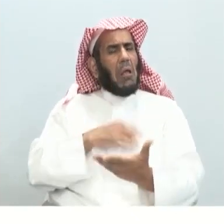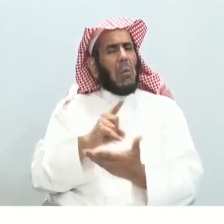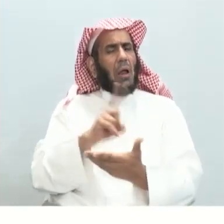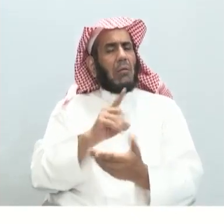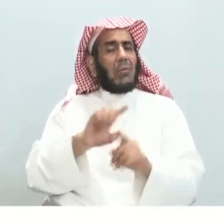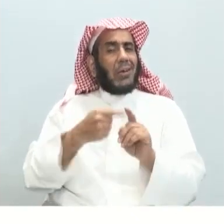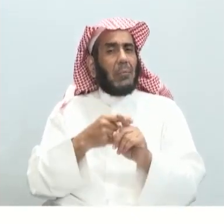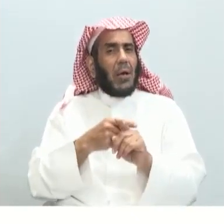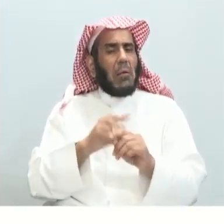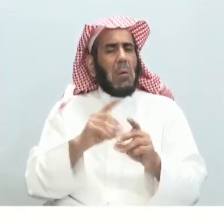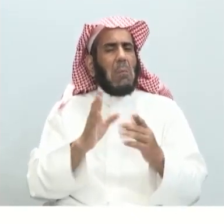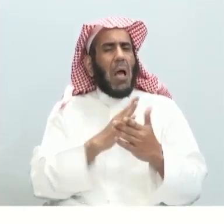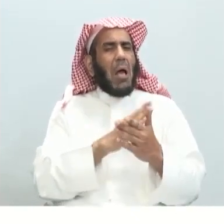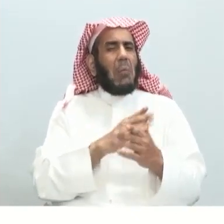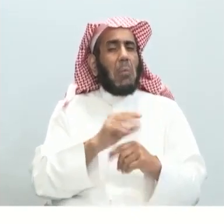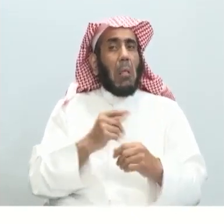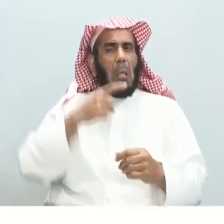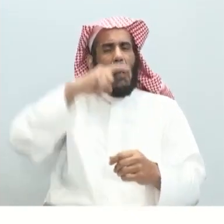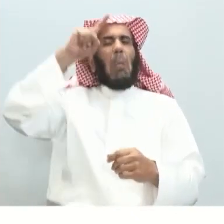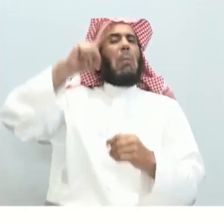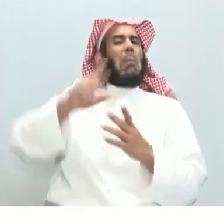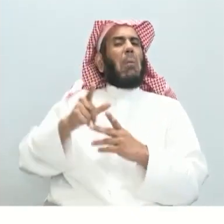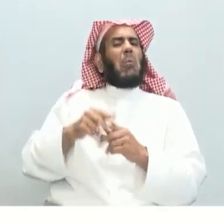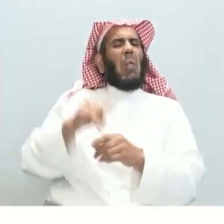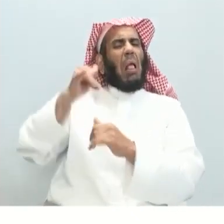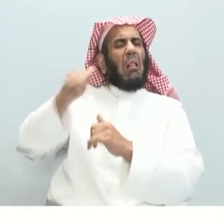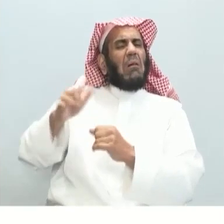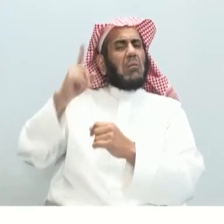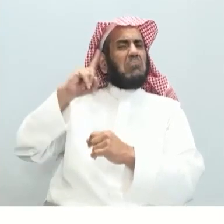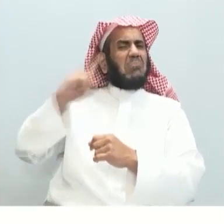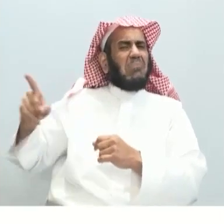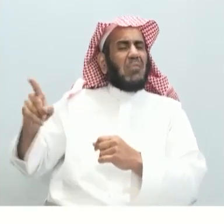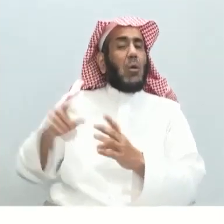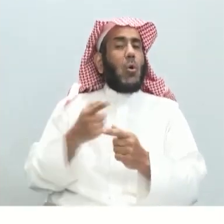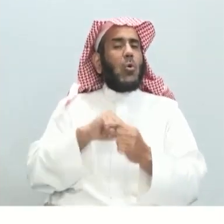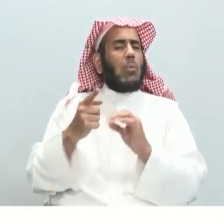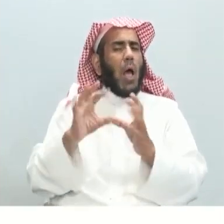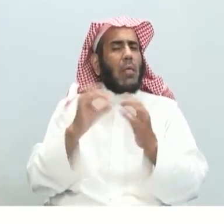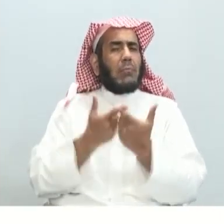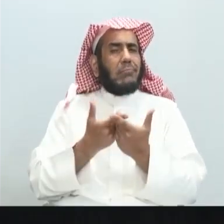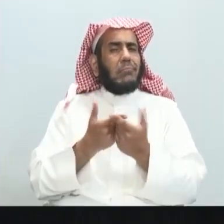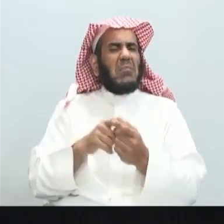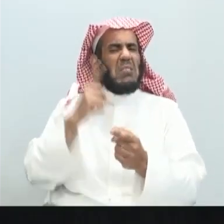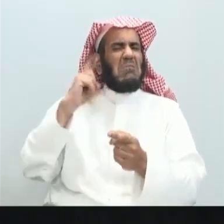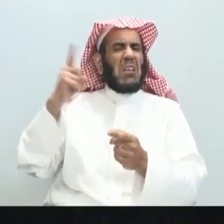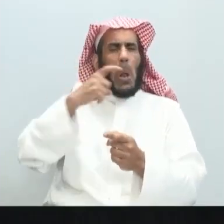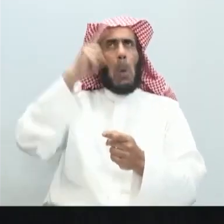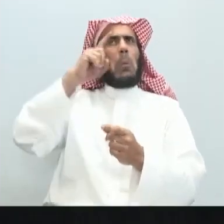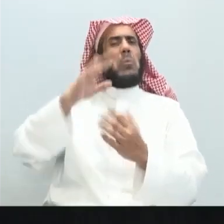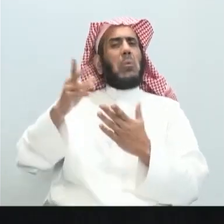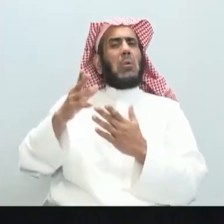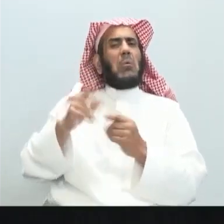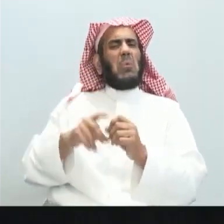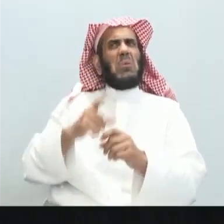وانما من باب المكابره والعناد اذا هم يريدونها ماذا عنادا واستكبارا